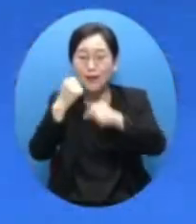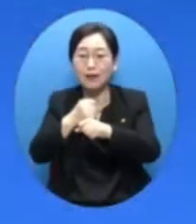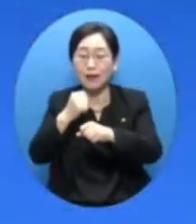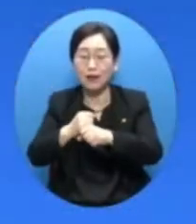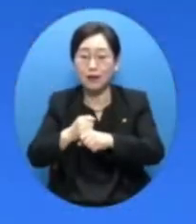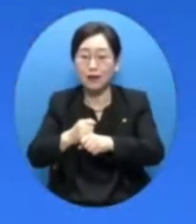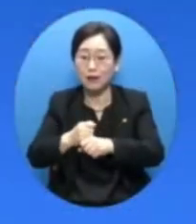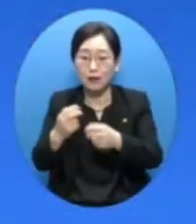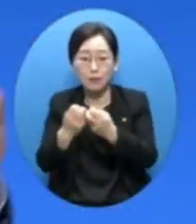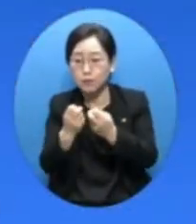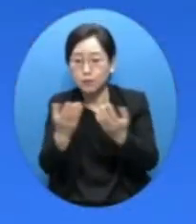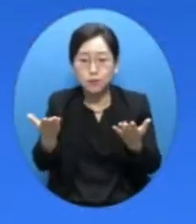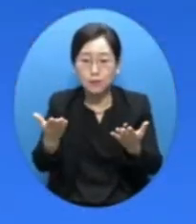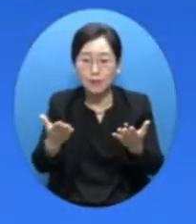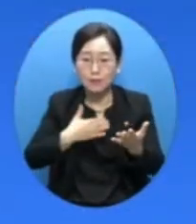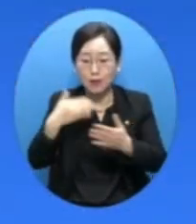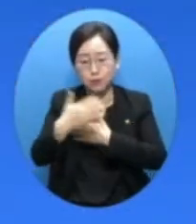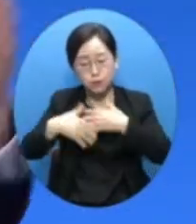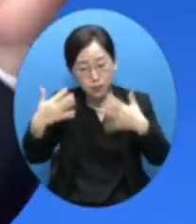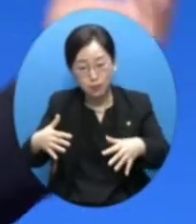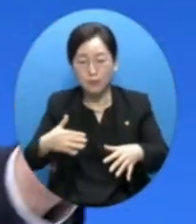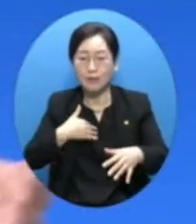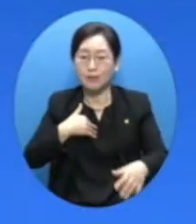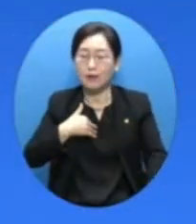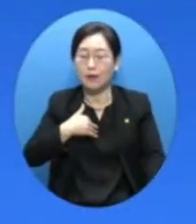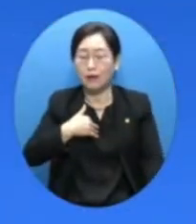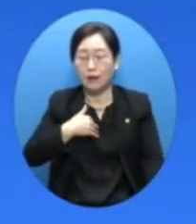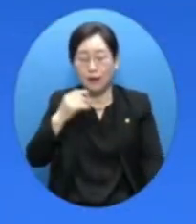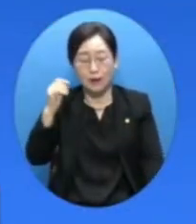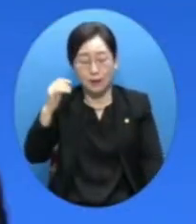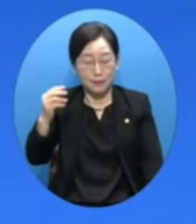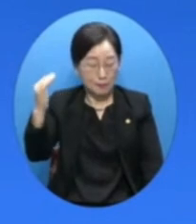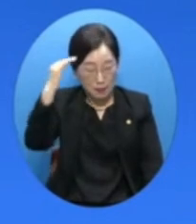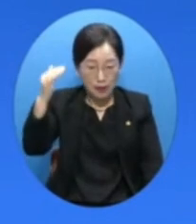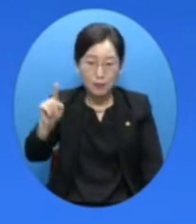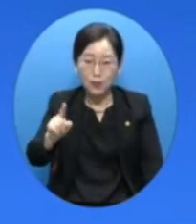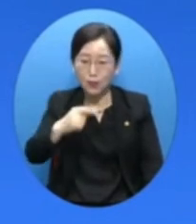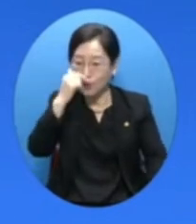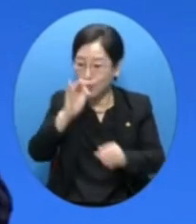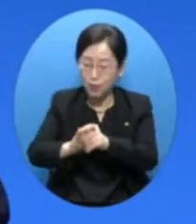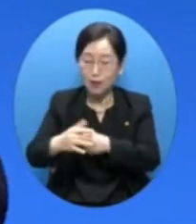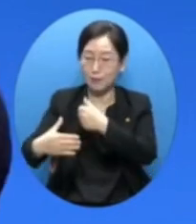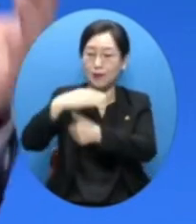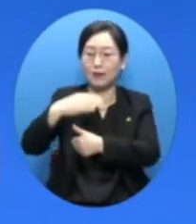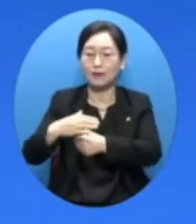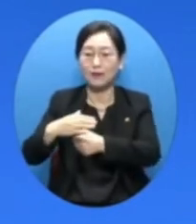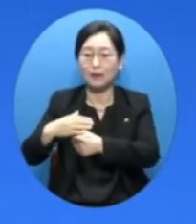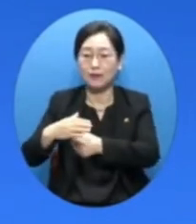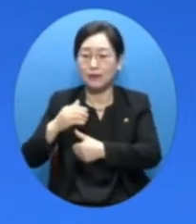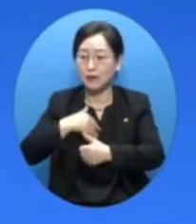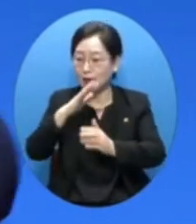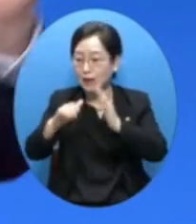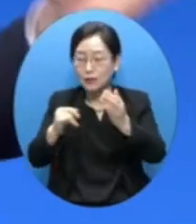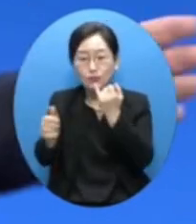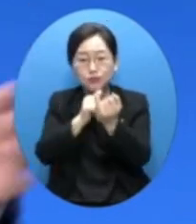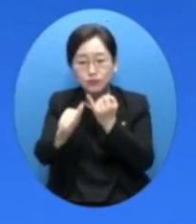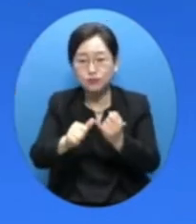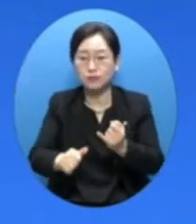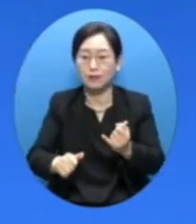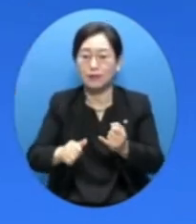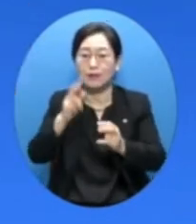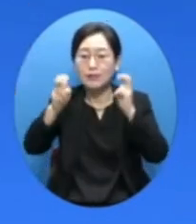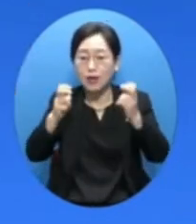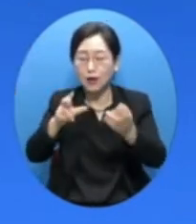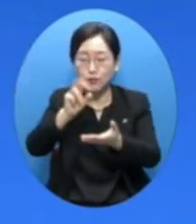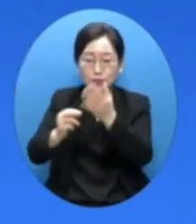중에 즐거워할 수 있습니까? 내가 몸이 아픈데, 내가 어려움을 당했는데, 내가 억울한 일 당했는데, 내가 가정에 문제가 생기고 사업에 문제가